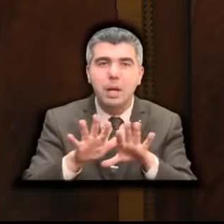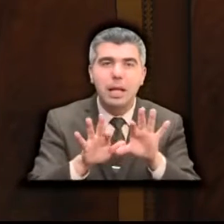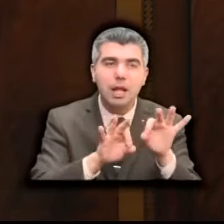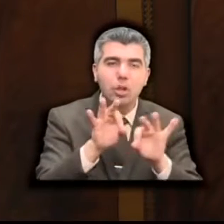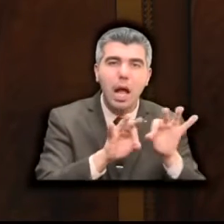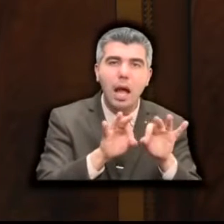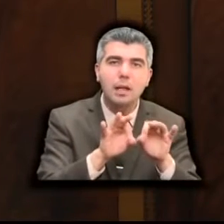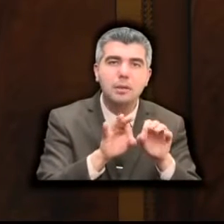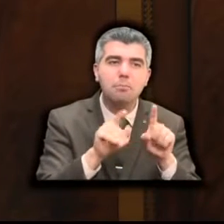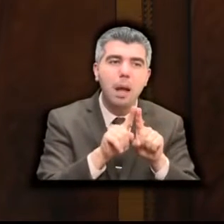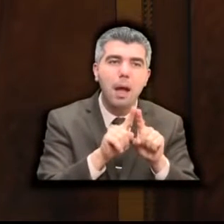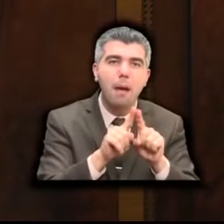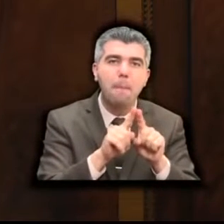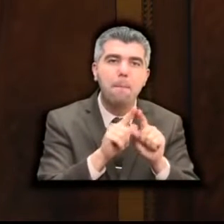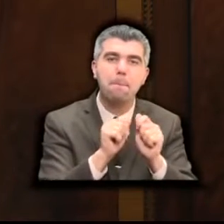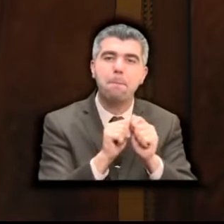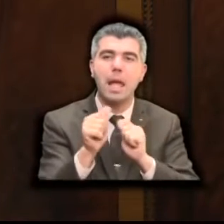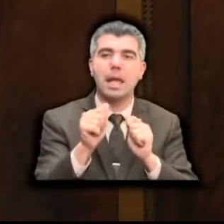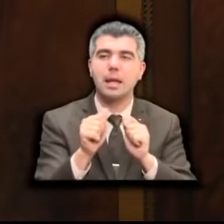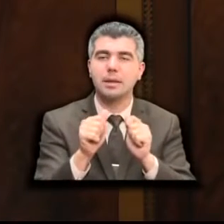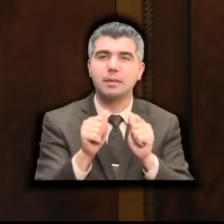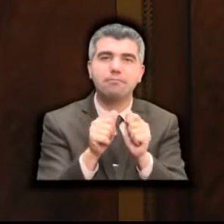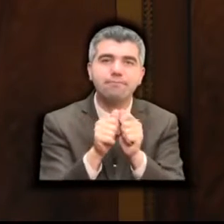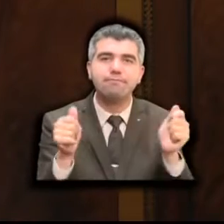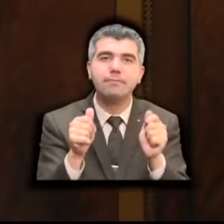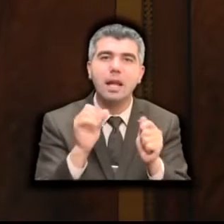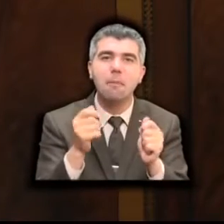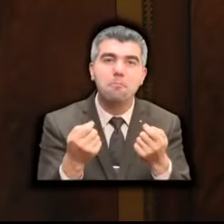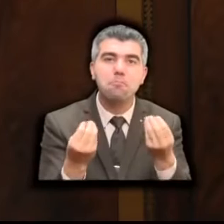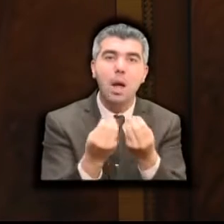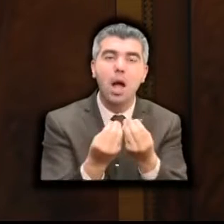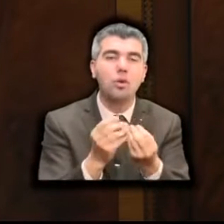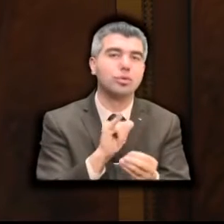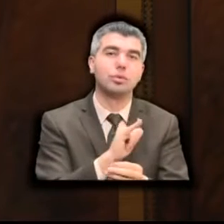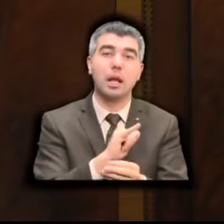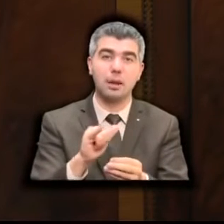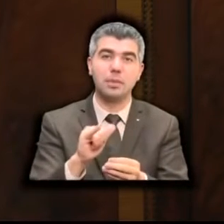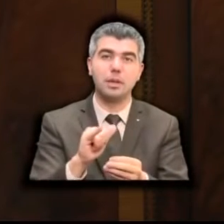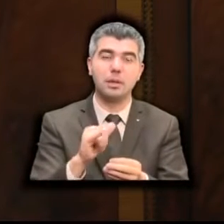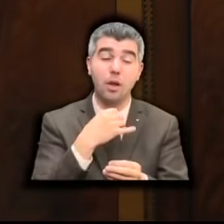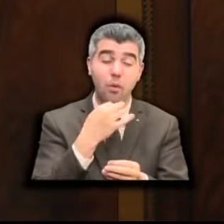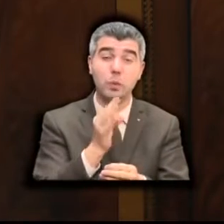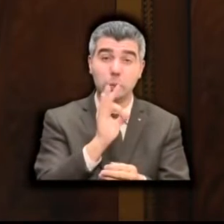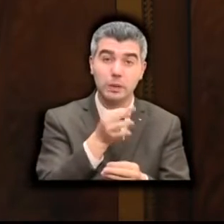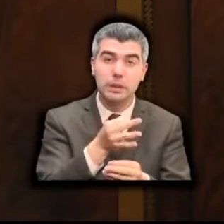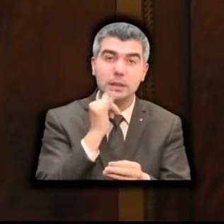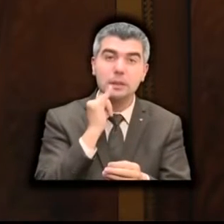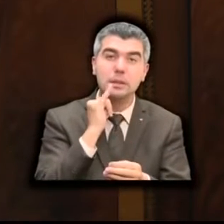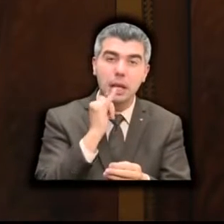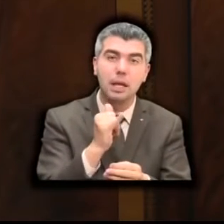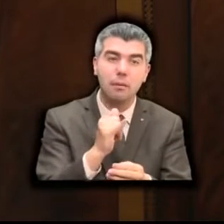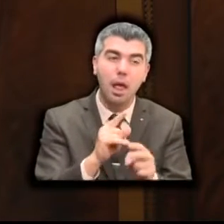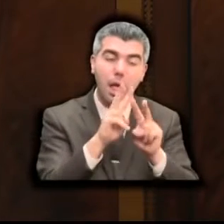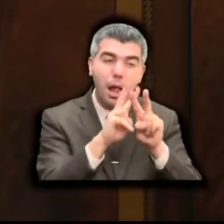يعني أن المجهودات المبذولة في تنزيل الحقوق الاجتماعية والاقتصادية بأنها غير كافية أو تفتقد إلى الحكم